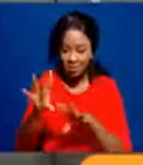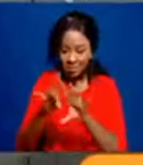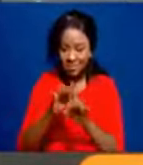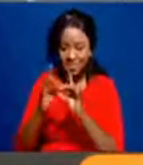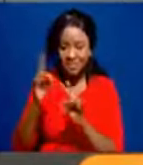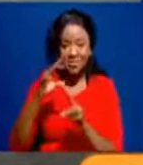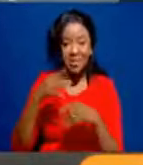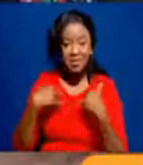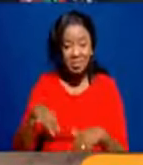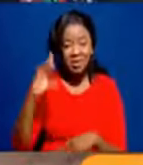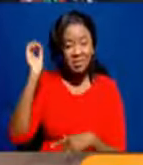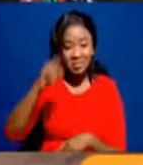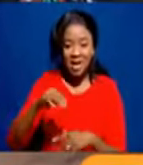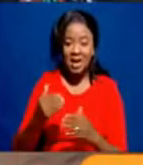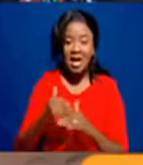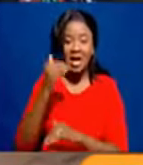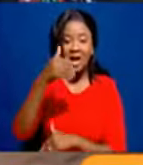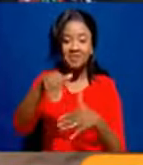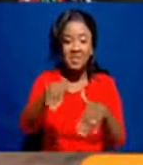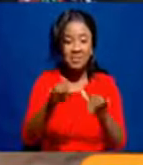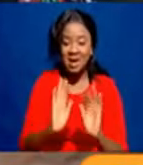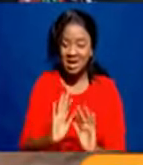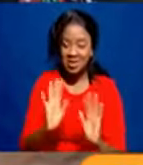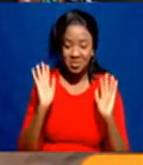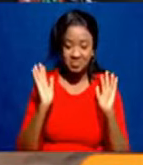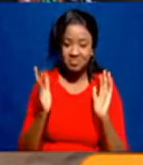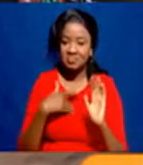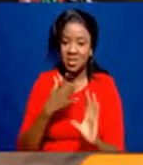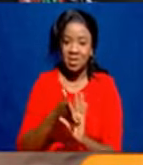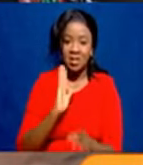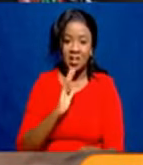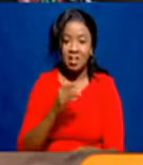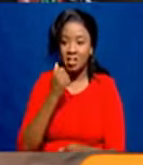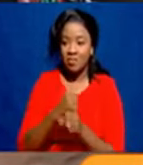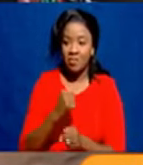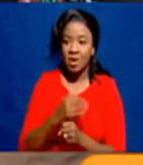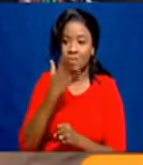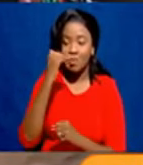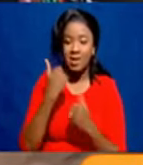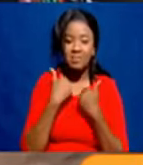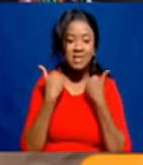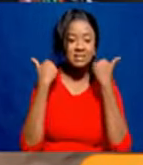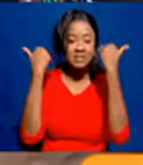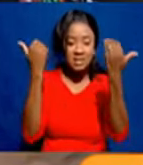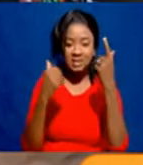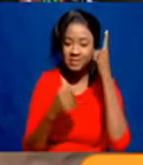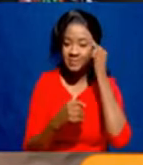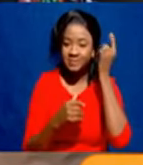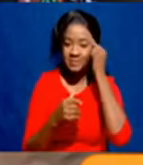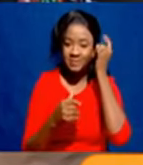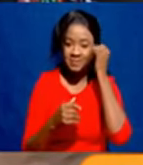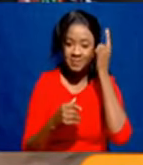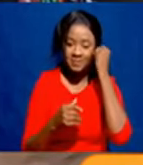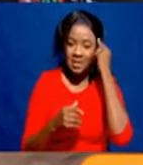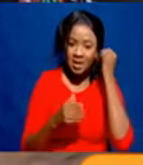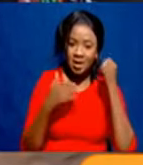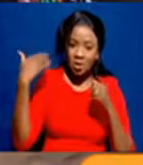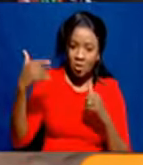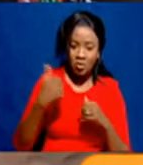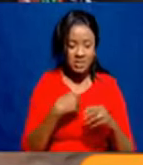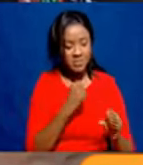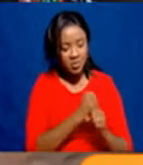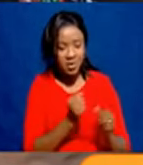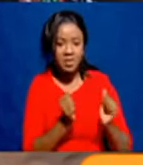hiyo mazishi, nilijipata tu nimeacha kazi hivyo kwa sababu ya stress. Wakati nafikiria, naona mwenzako unakaa naye kwa nyumba